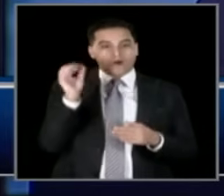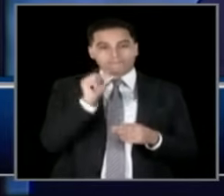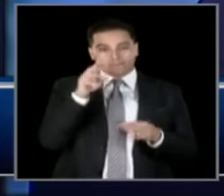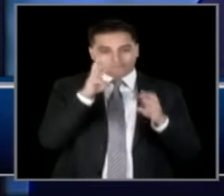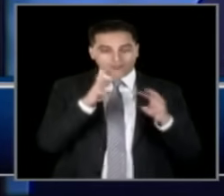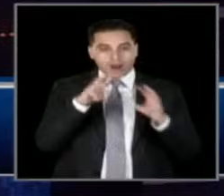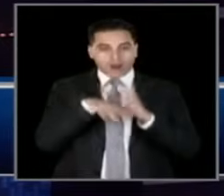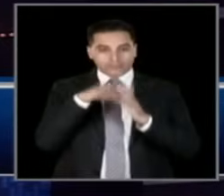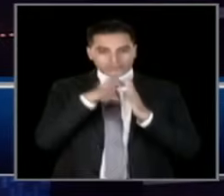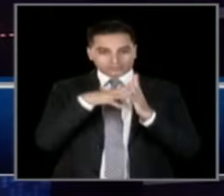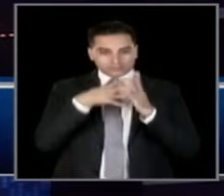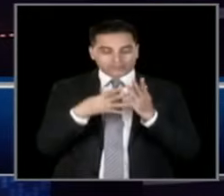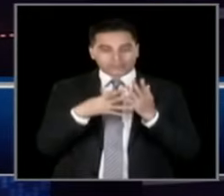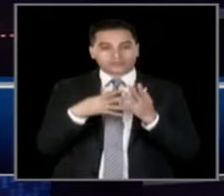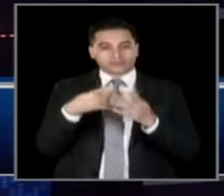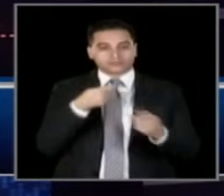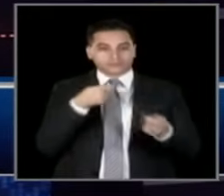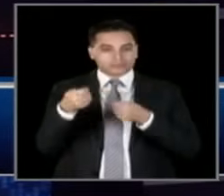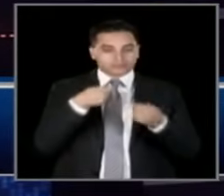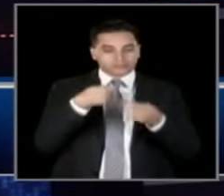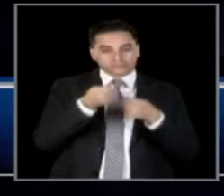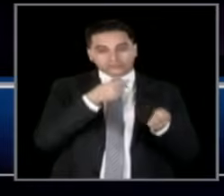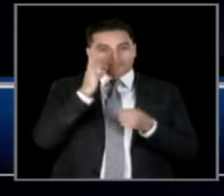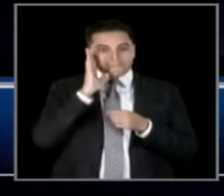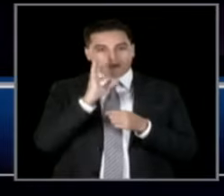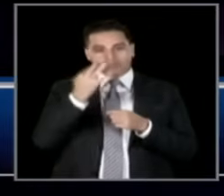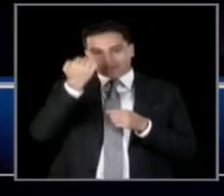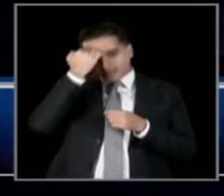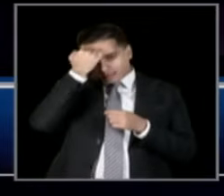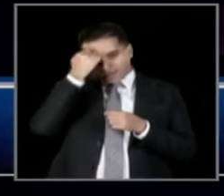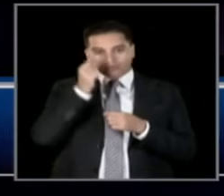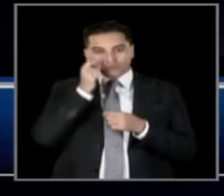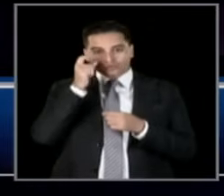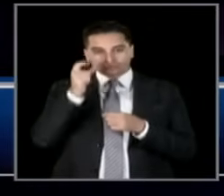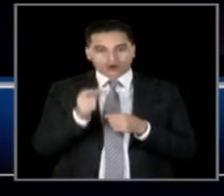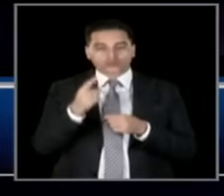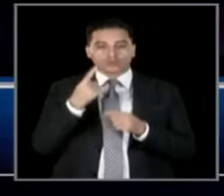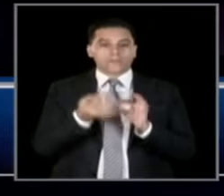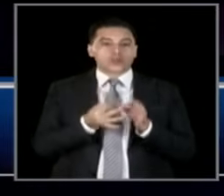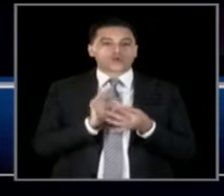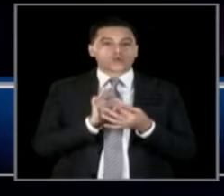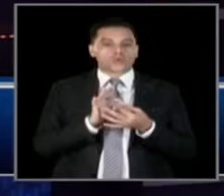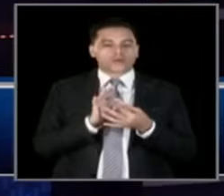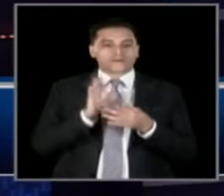خطط تسويقية عليها أكتر من 3000 عميل وأكتر من مليون